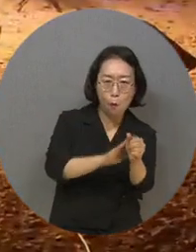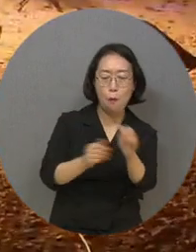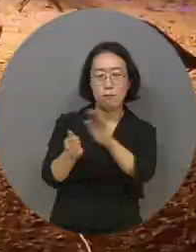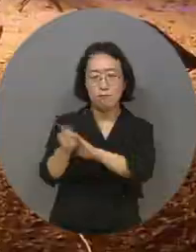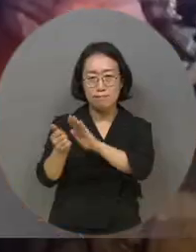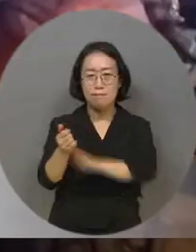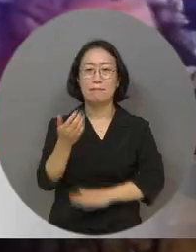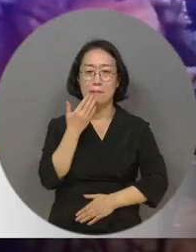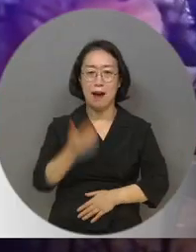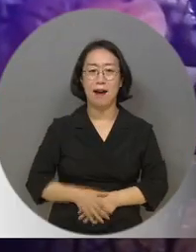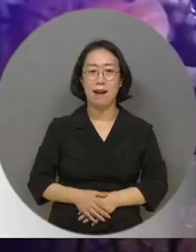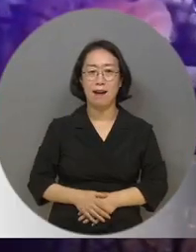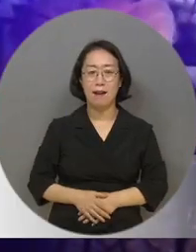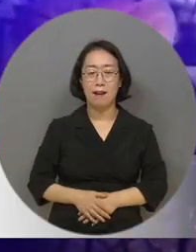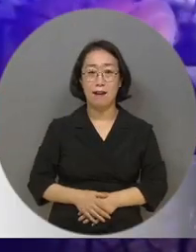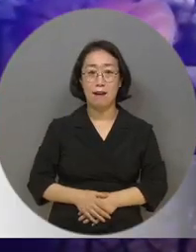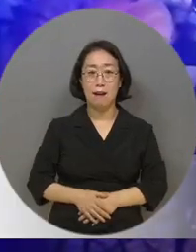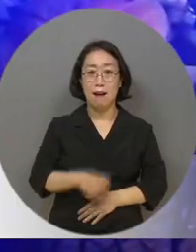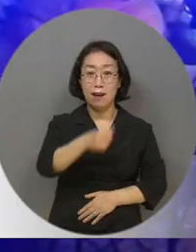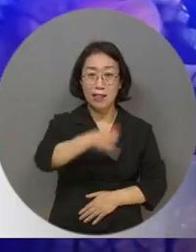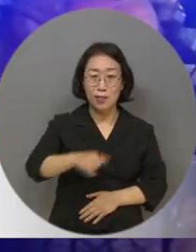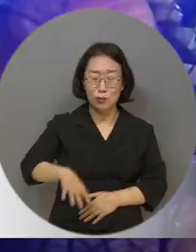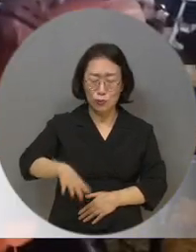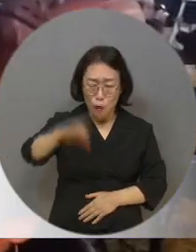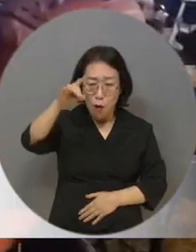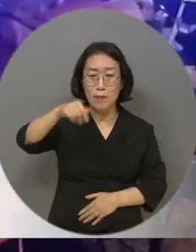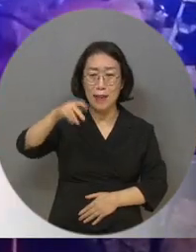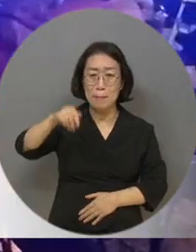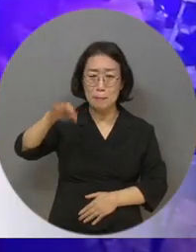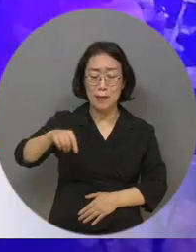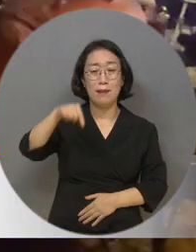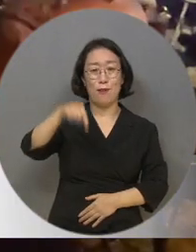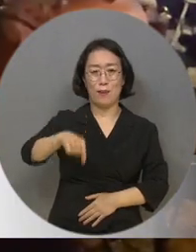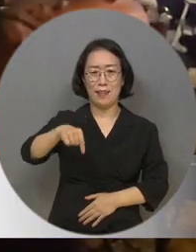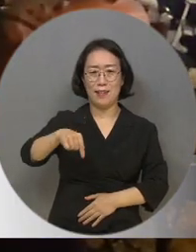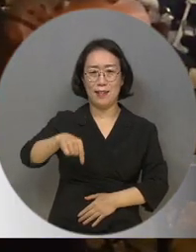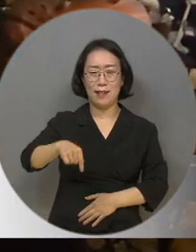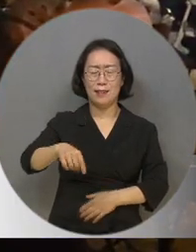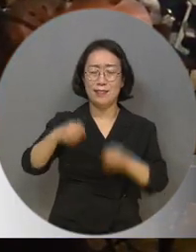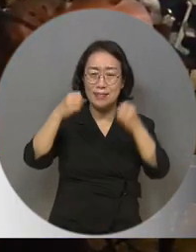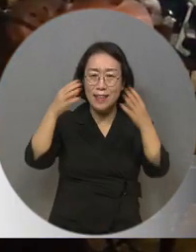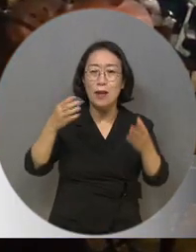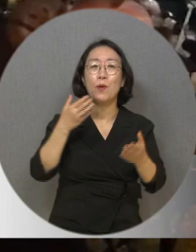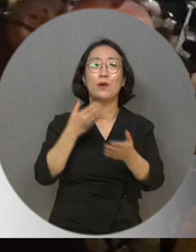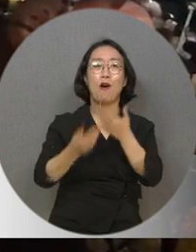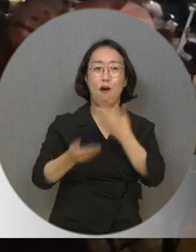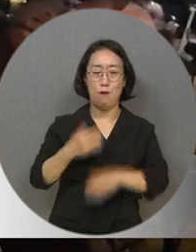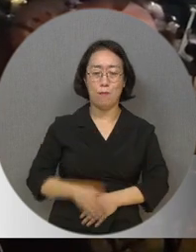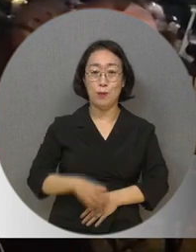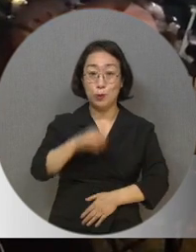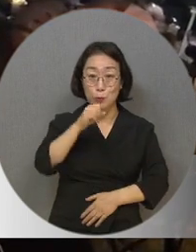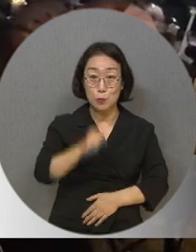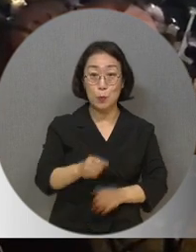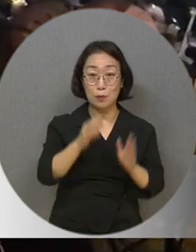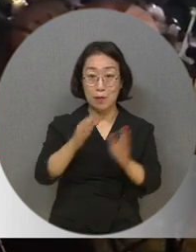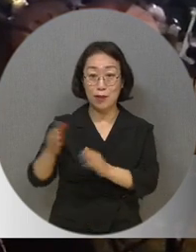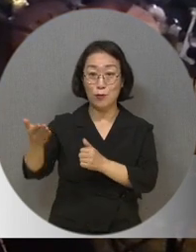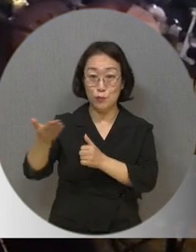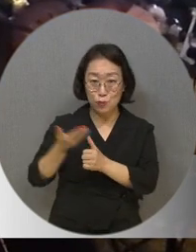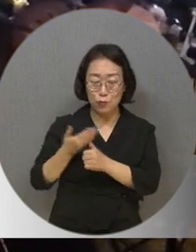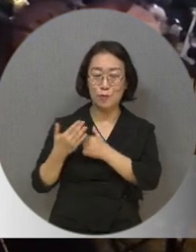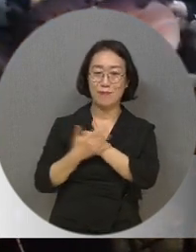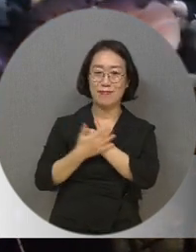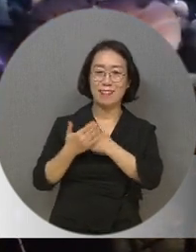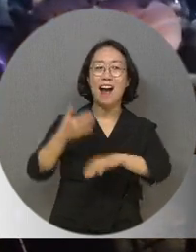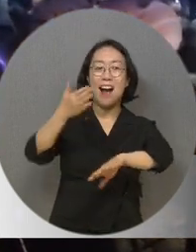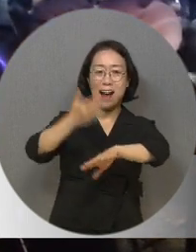합니다. 아이들이 캠핑 정말 처음이에요. 그리고 정말 색다른 경험이에요. 너무 좋은 자리 마련해 주셔서